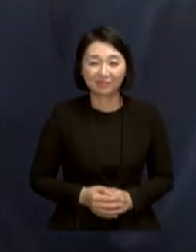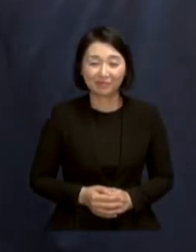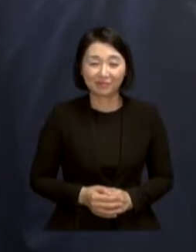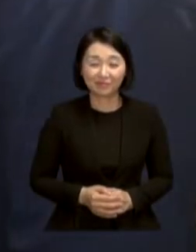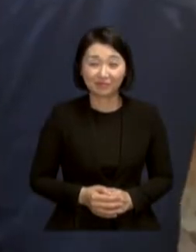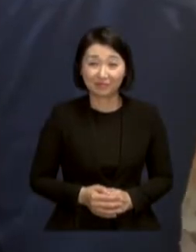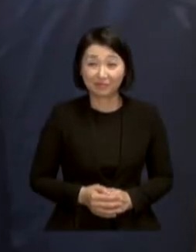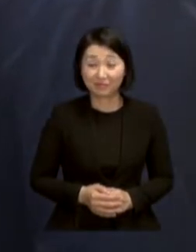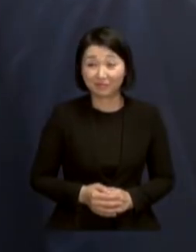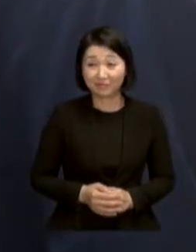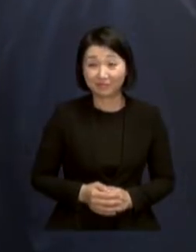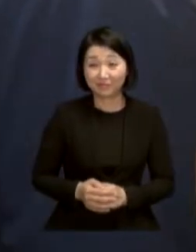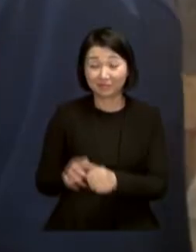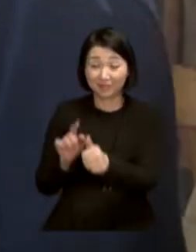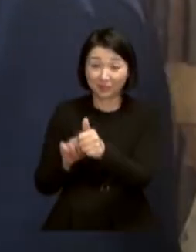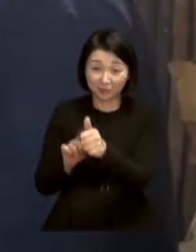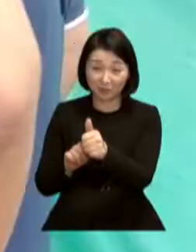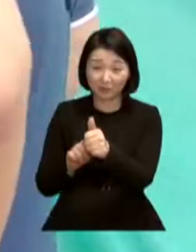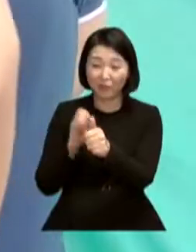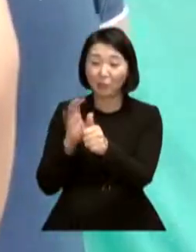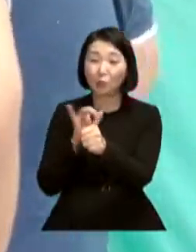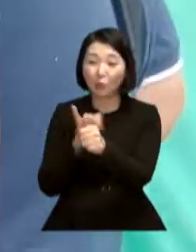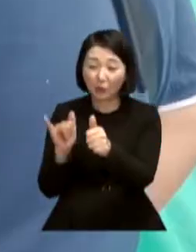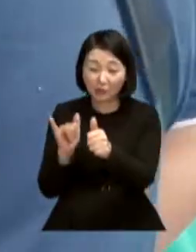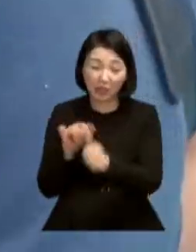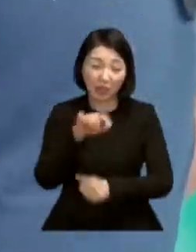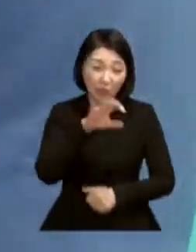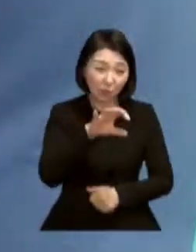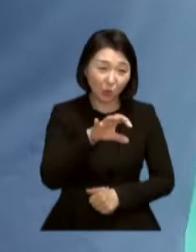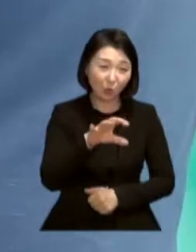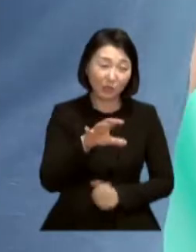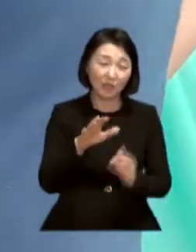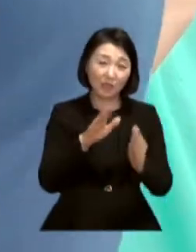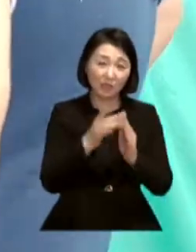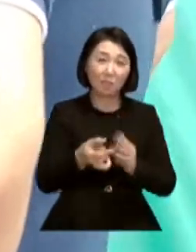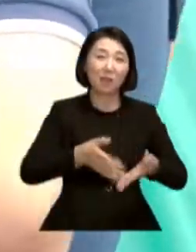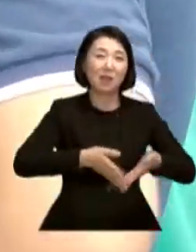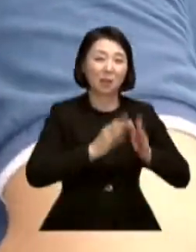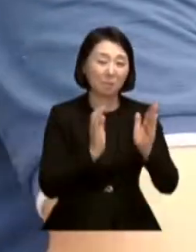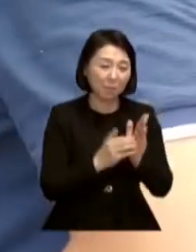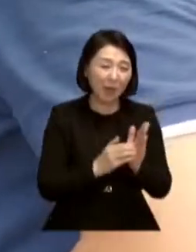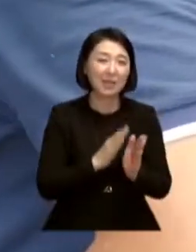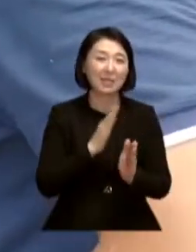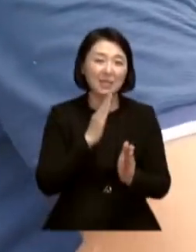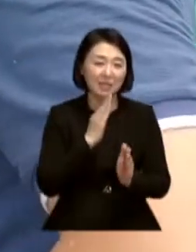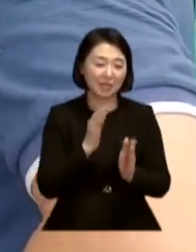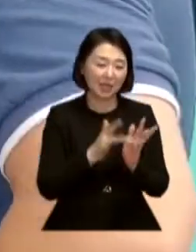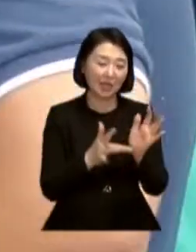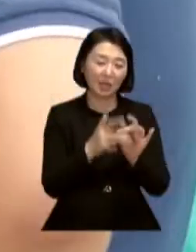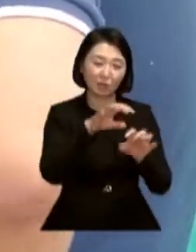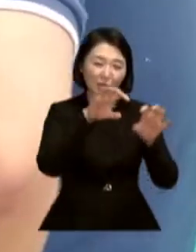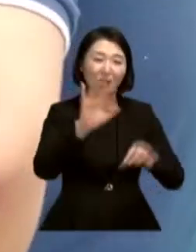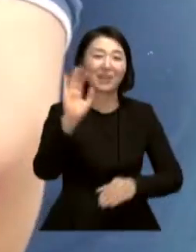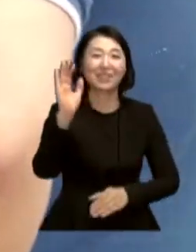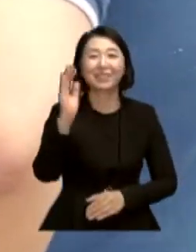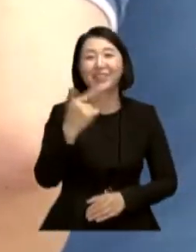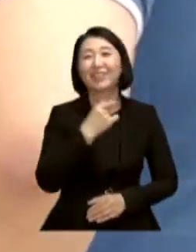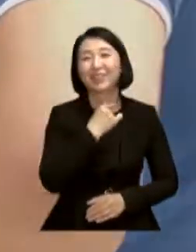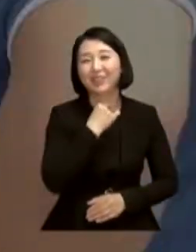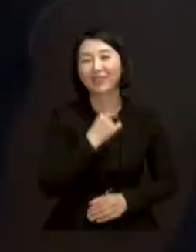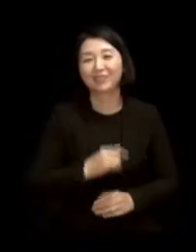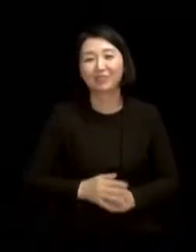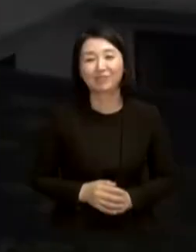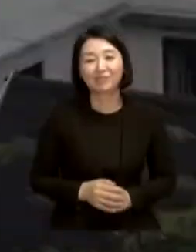이희석 선교사는 이제 이곳에 하루속히 모든 집이 세워져 이 마을이 진정한 예수 마을이 되길 소망하고 있다.